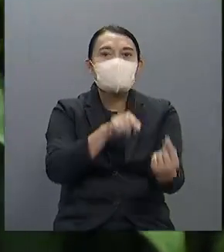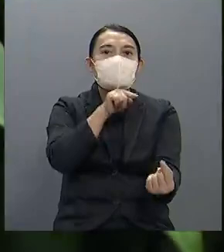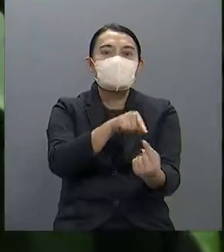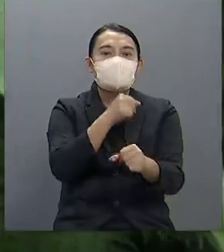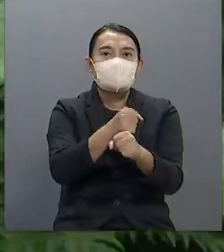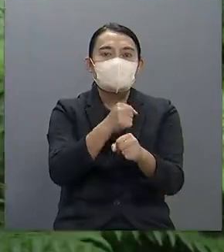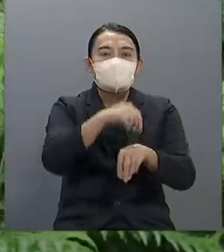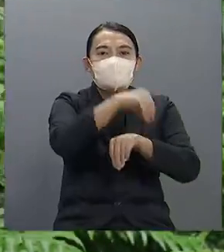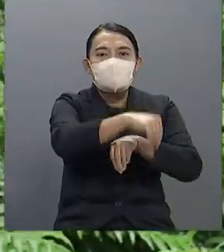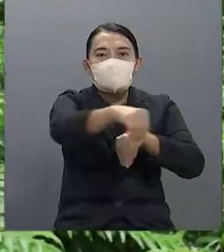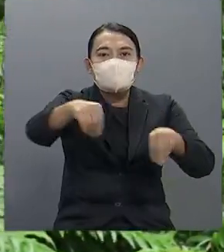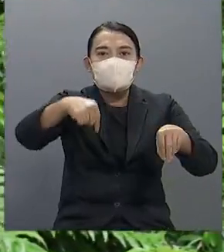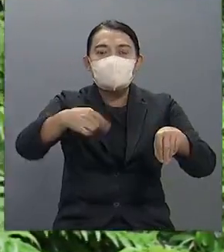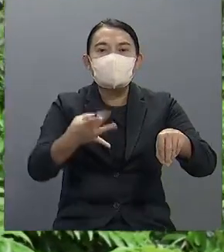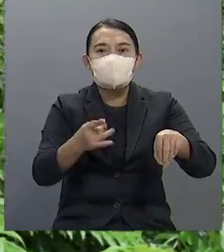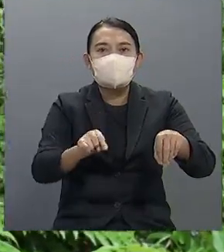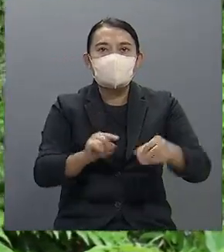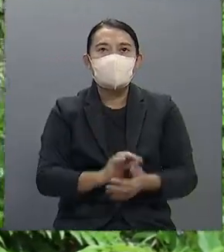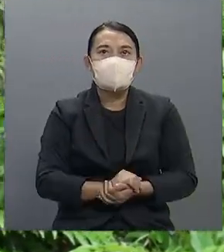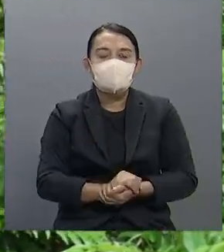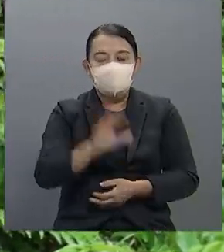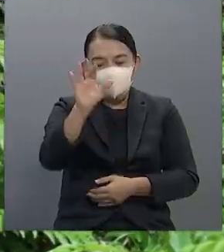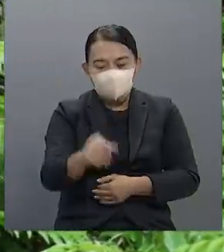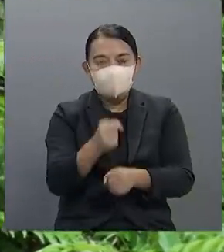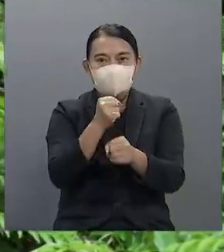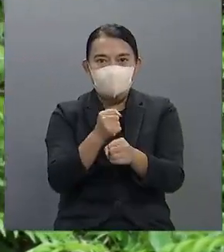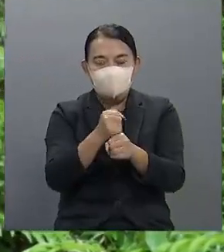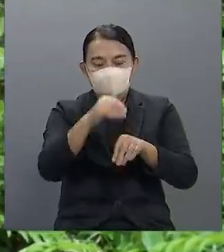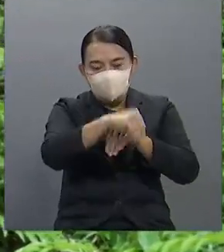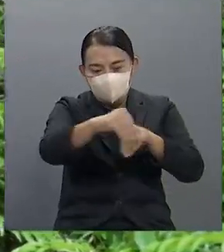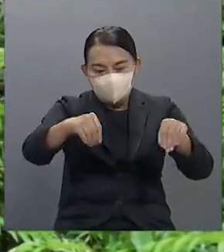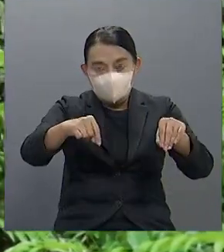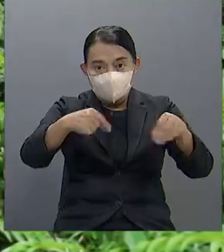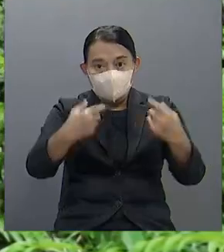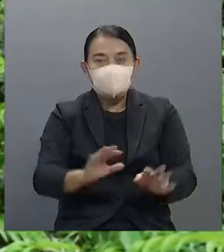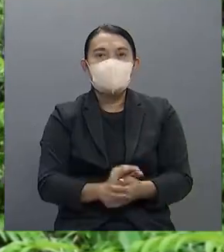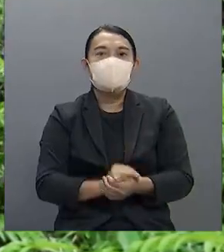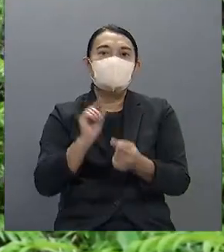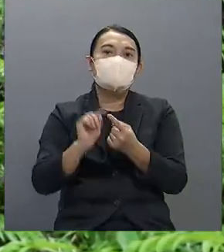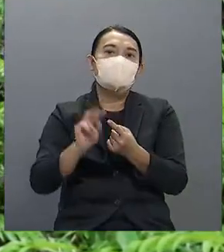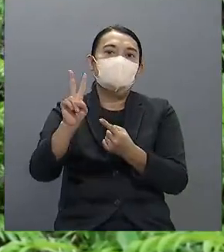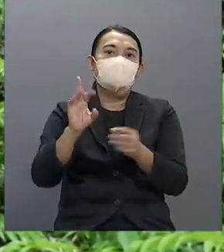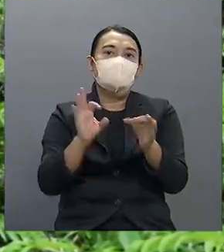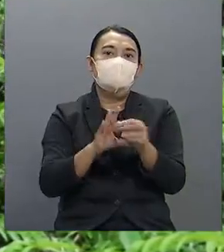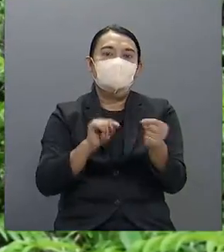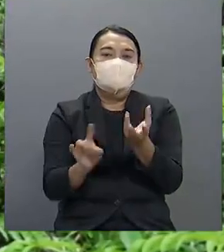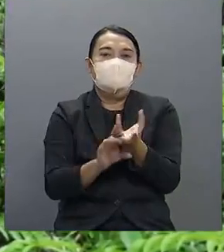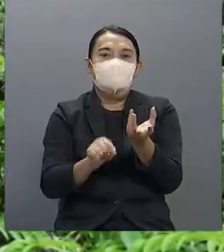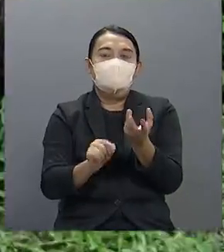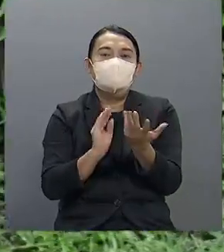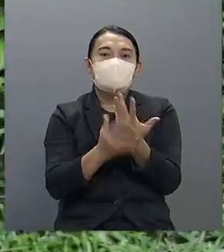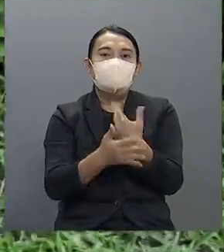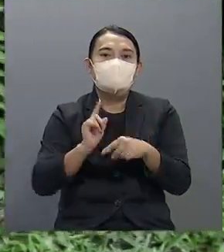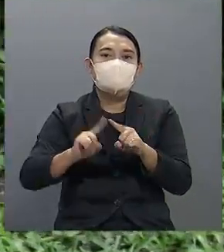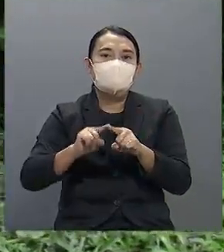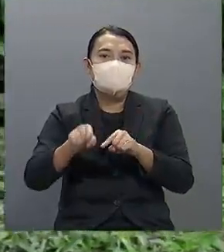จะใช้อะไรปลูกได้บ้างเราก็ฝากพื้นบ้านเข้ามาปลูกนะครับส่วนที่2ที่เรามองคือคุณภาพของพืชผักที่เราออกไปนะครับมาตรฐานต่าง